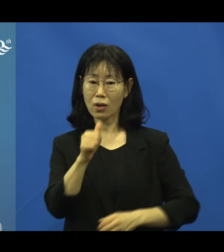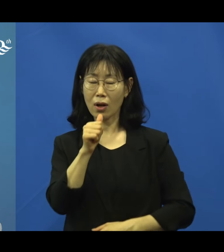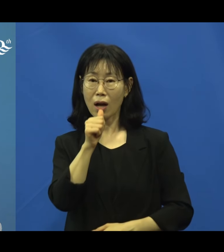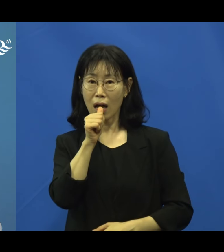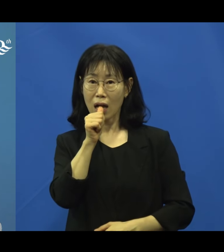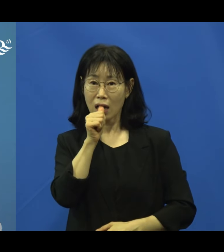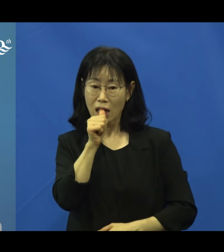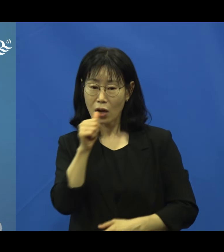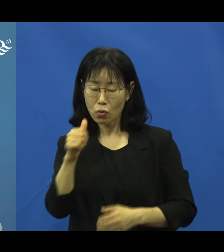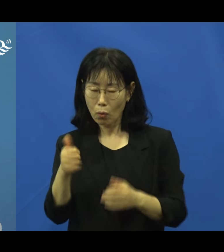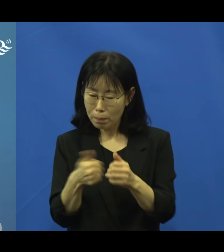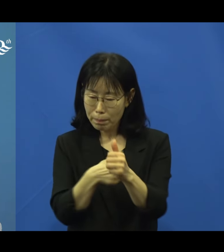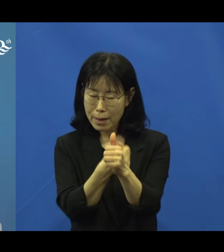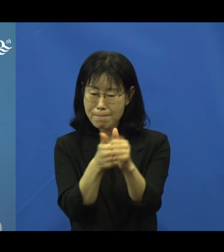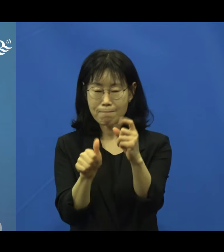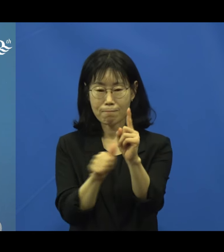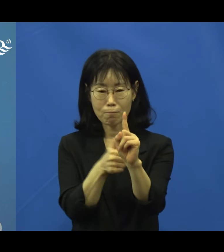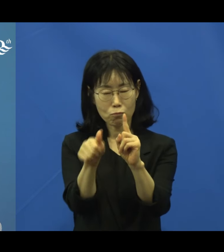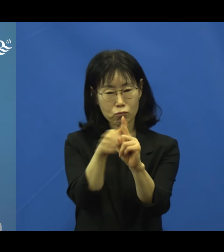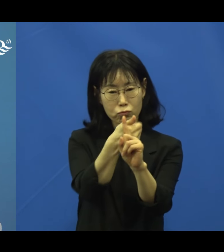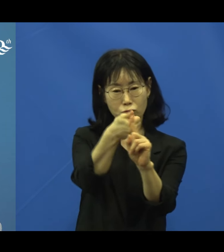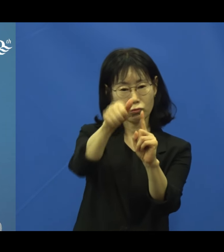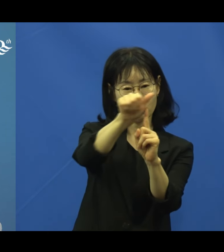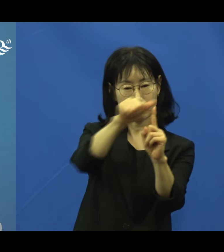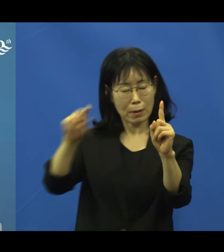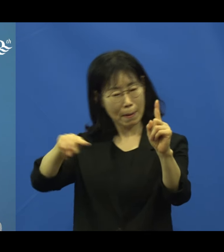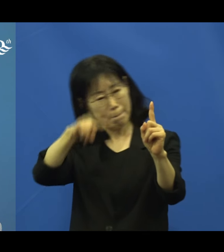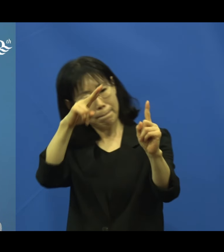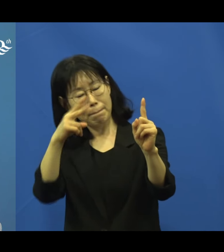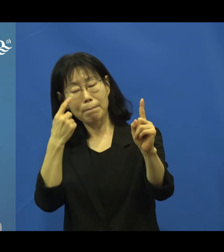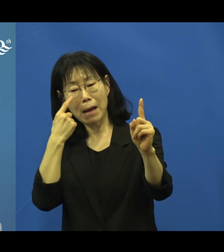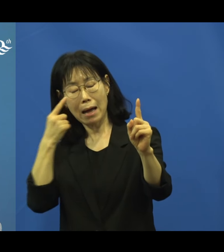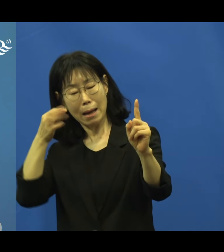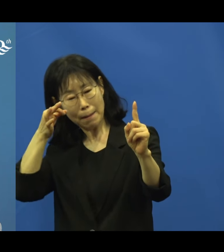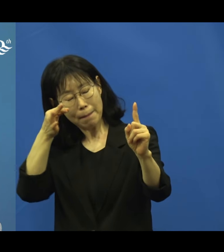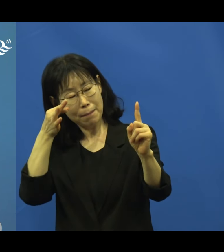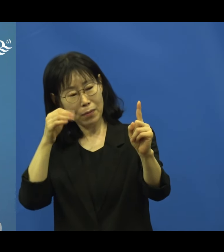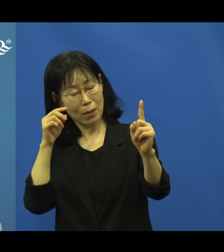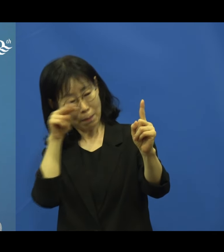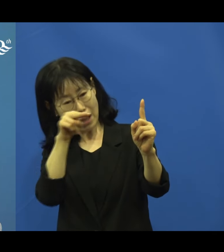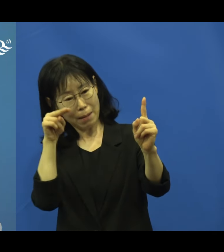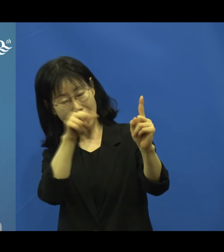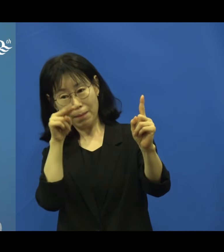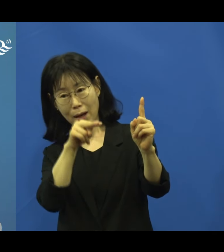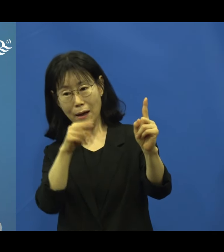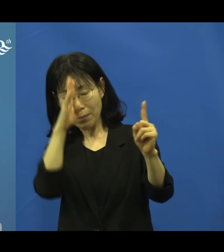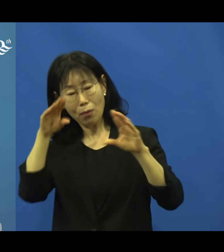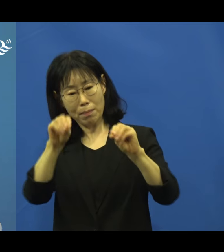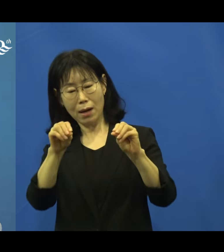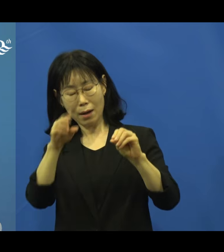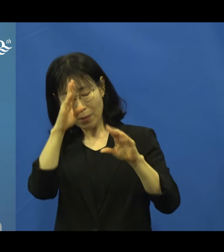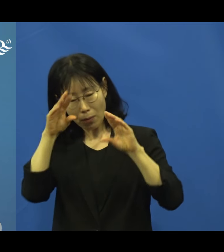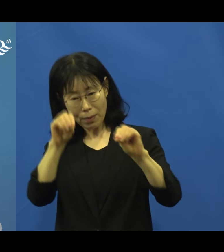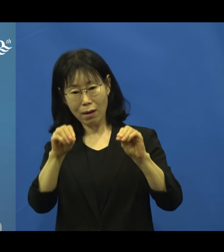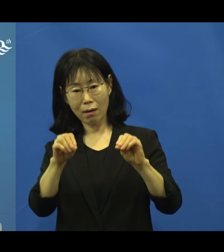그러잖아요. 장대에 놋뱀을 보라요. 보면 낫는다는 거예요. 주 예수를 믿어라. 그리하면 너와 내 집이 구원을